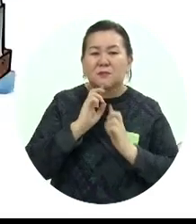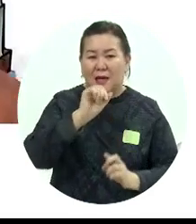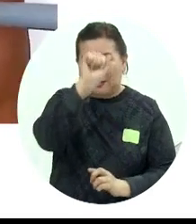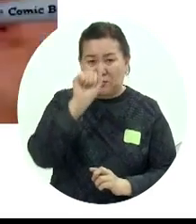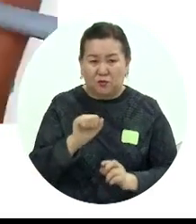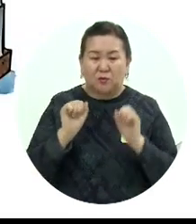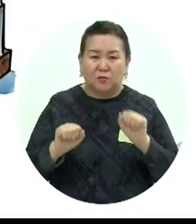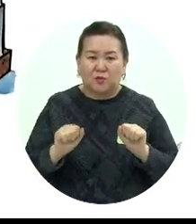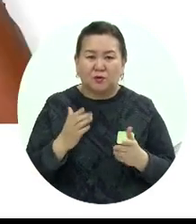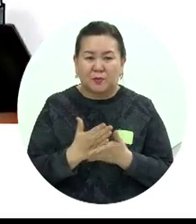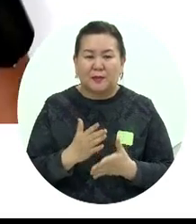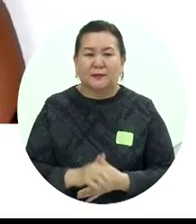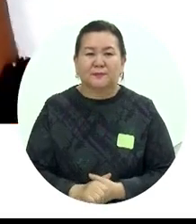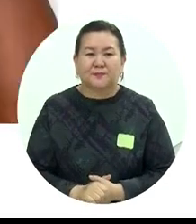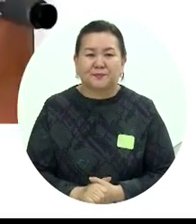байна.